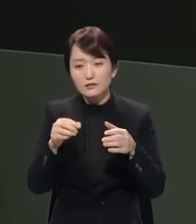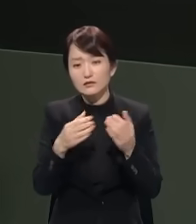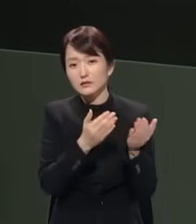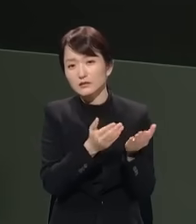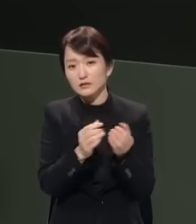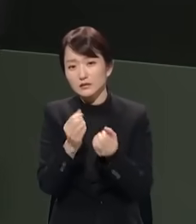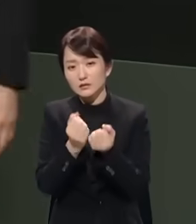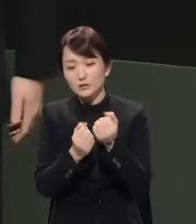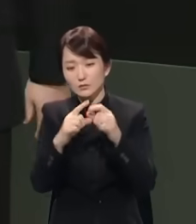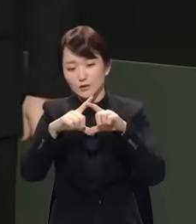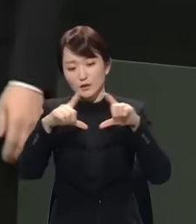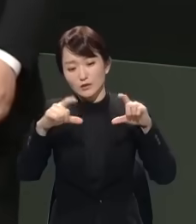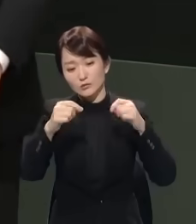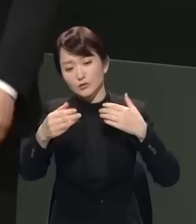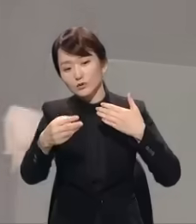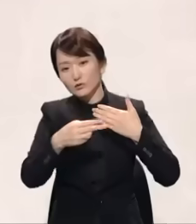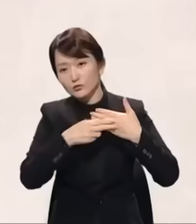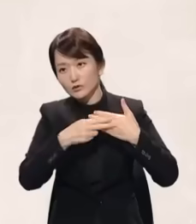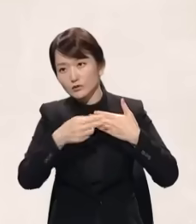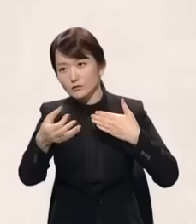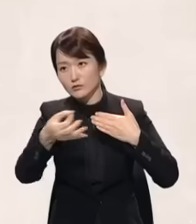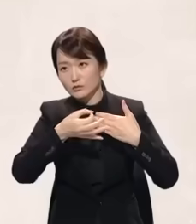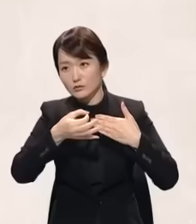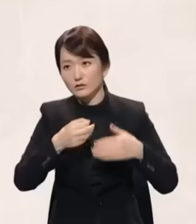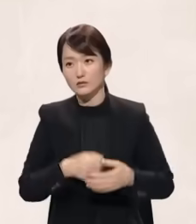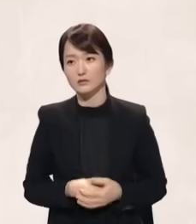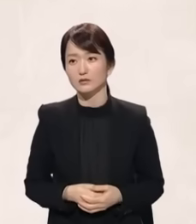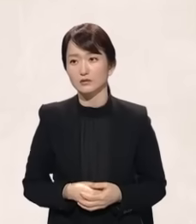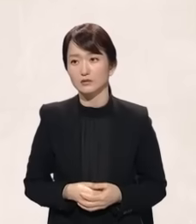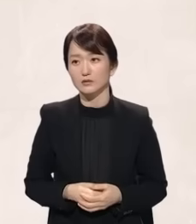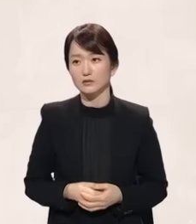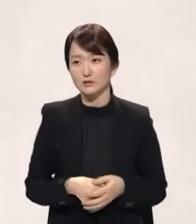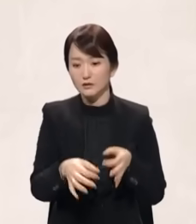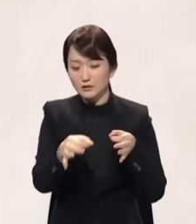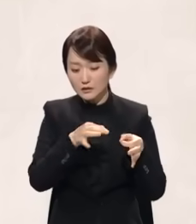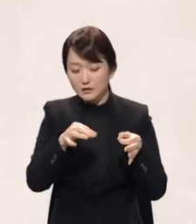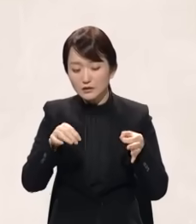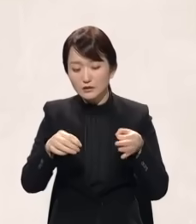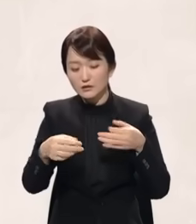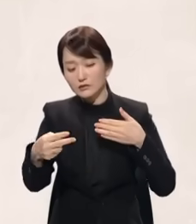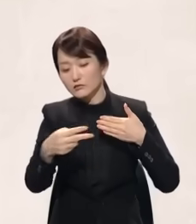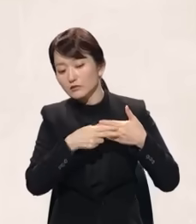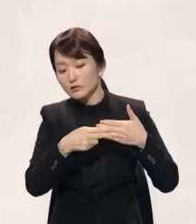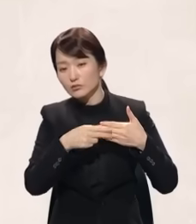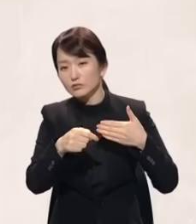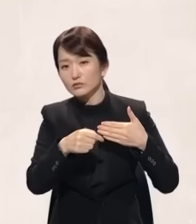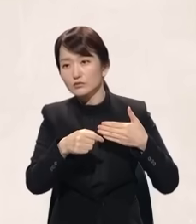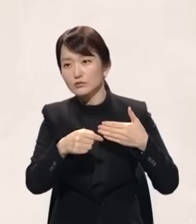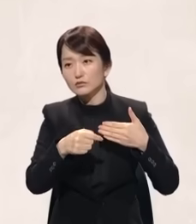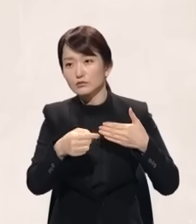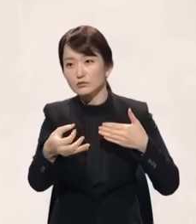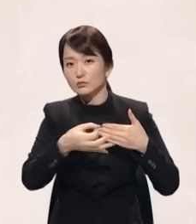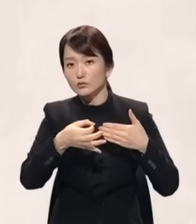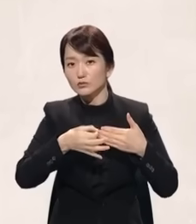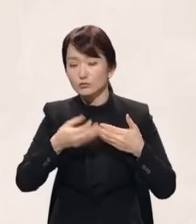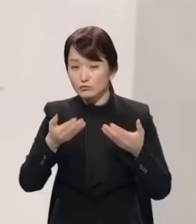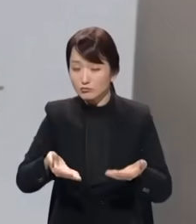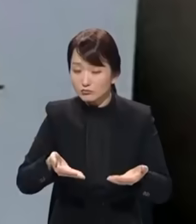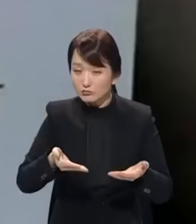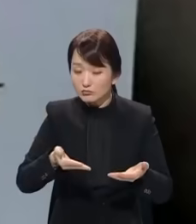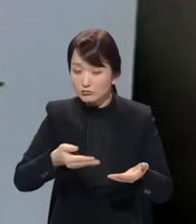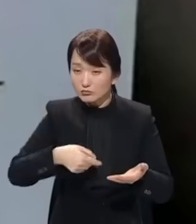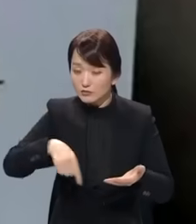있었는데요. 사진으로 보시죠. 자 돈가스 가게에 붙은 임시 휴무 안내. 자. 휴가라도 가시나 싶어서